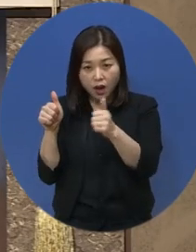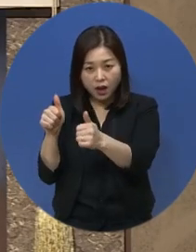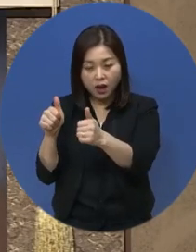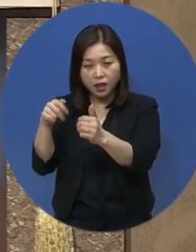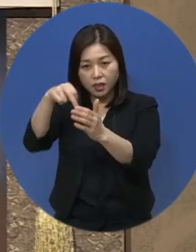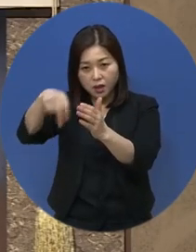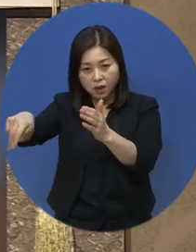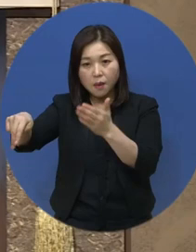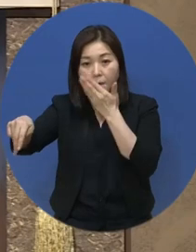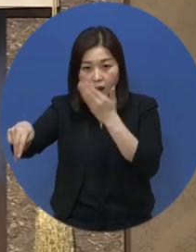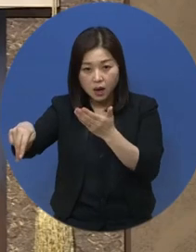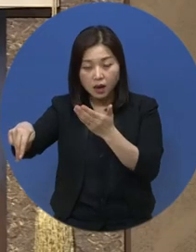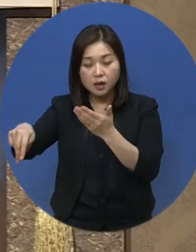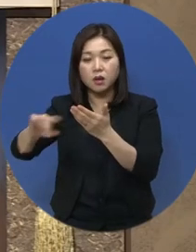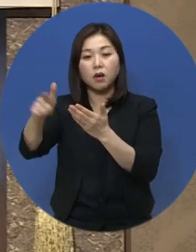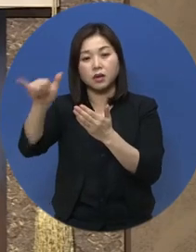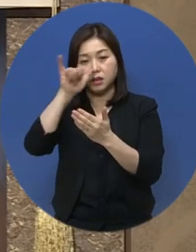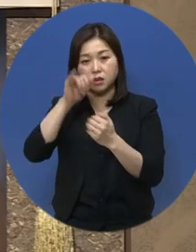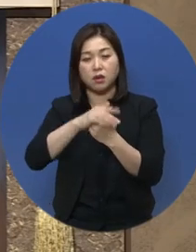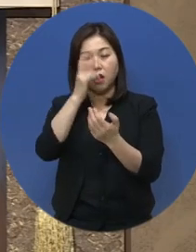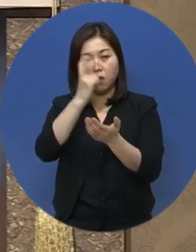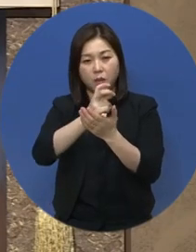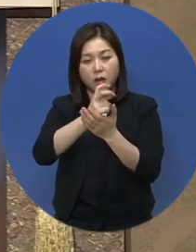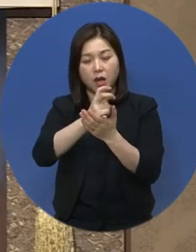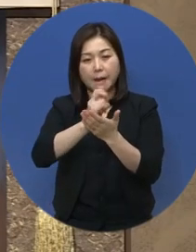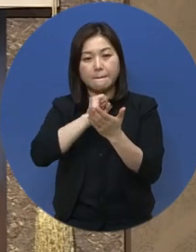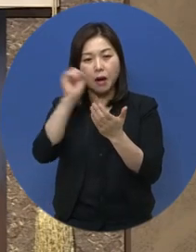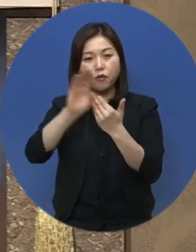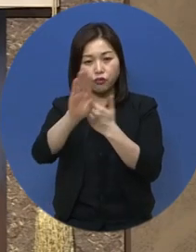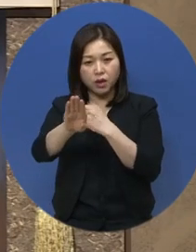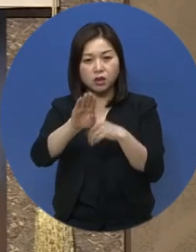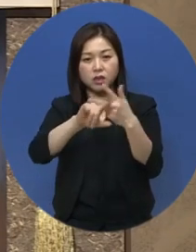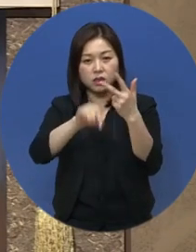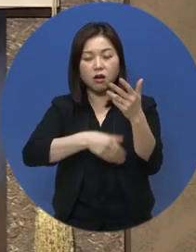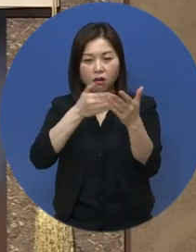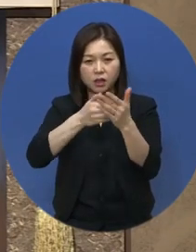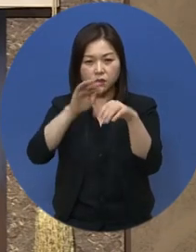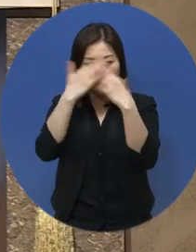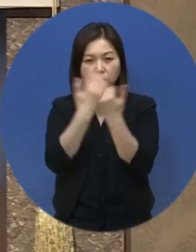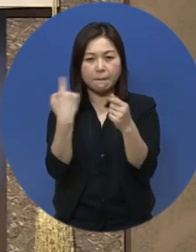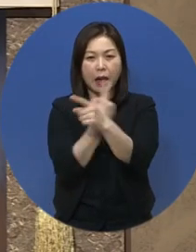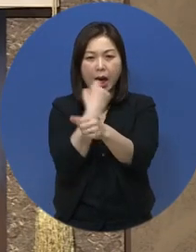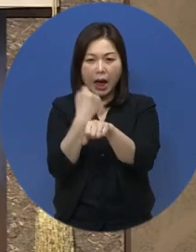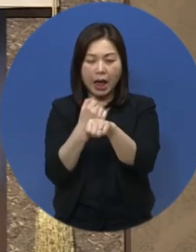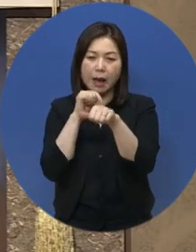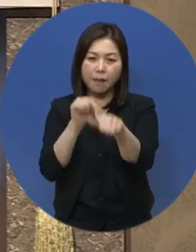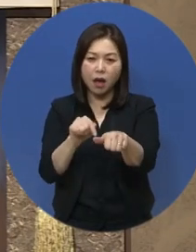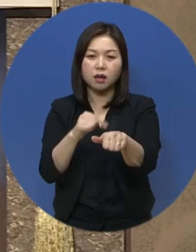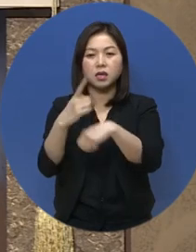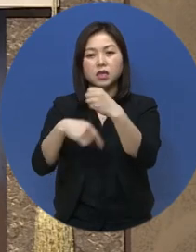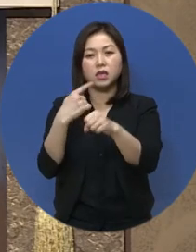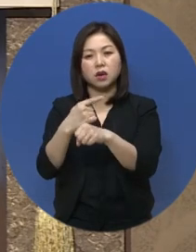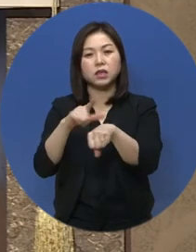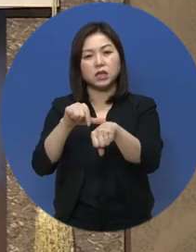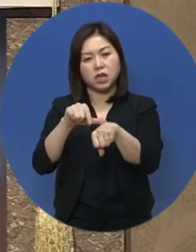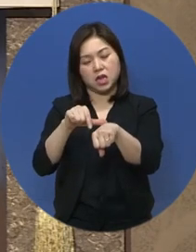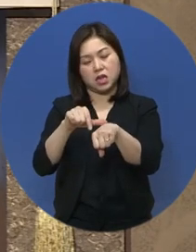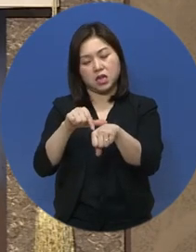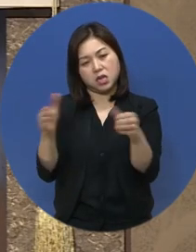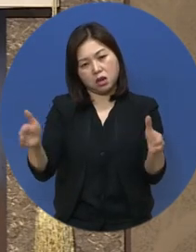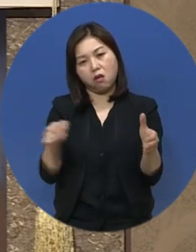되는데 법안이 통과되면서 7월 달까지 이걸 다 해라 해서 유예를 1년을 줬어요. 네. 그러면 이런